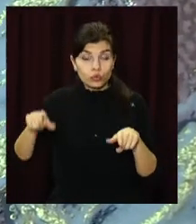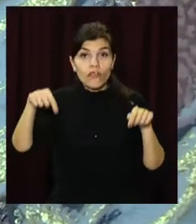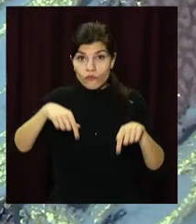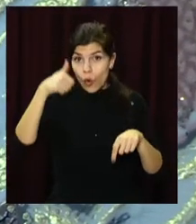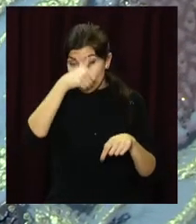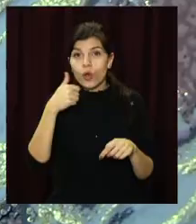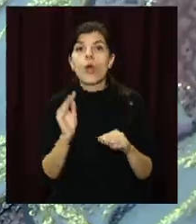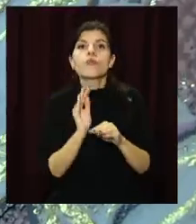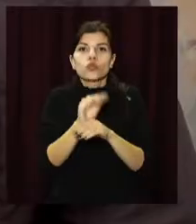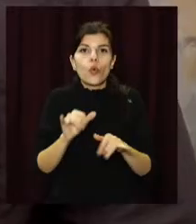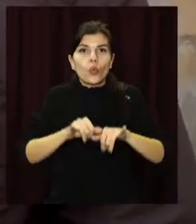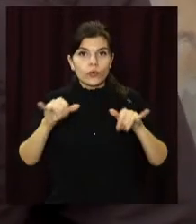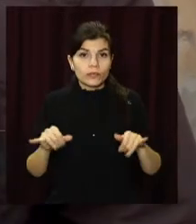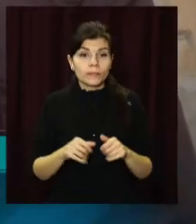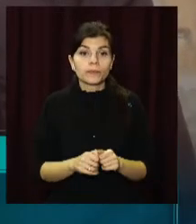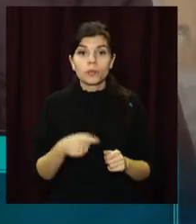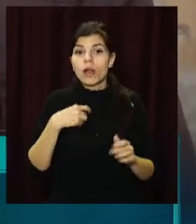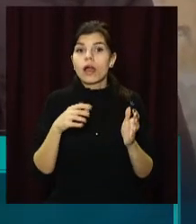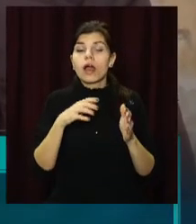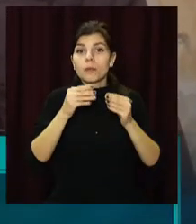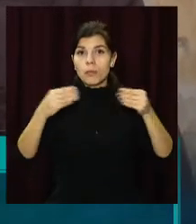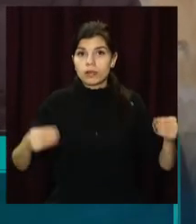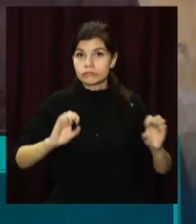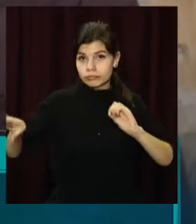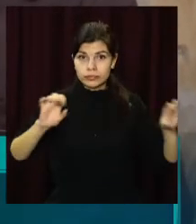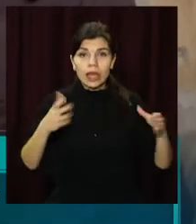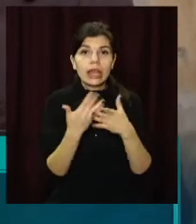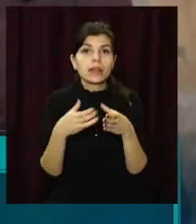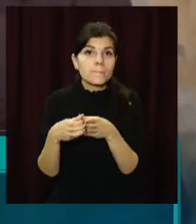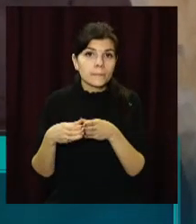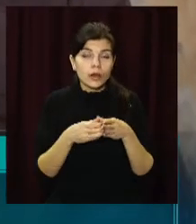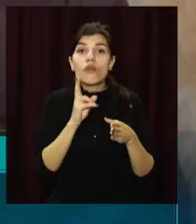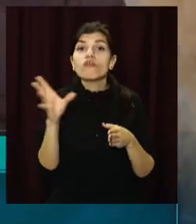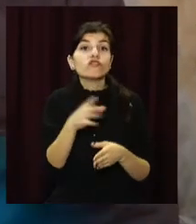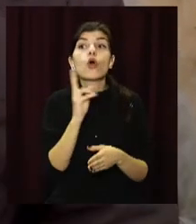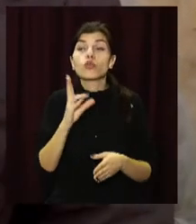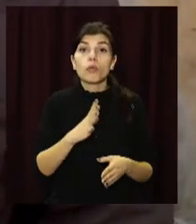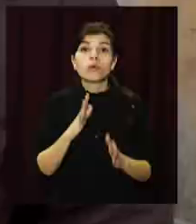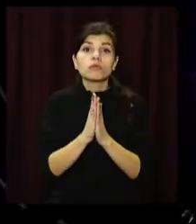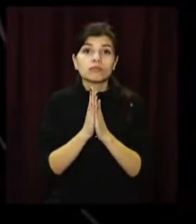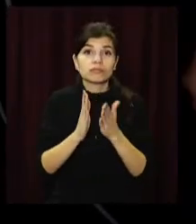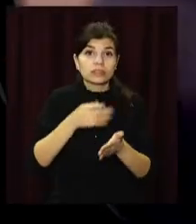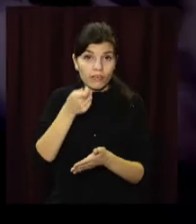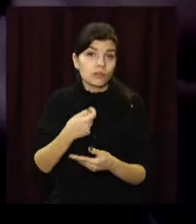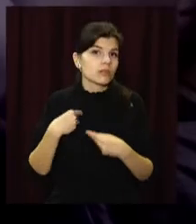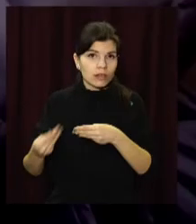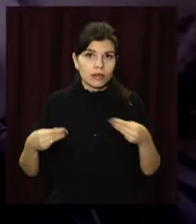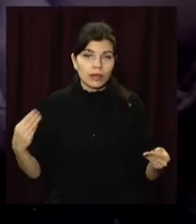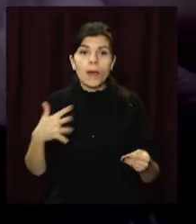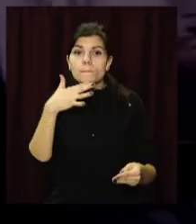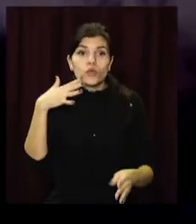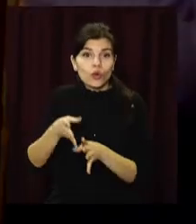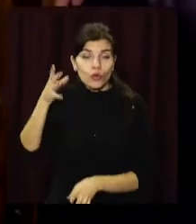надали додаткові обігрівачі. Розвозимо батареї, працює кілька бригад. Всі, хто писав заявку, отримали батареї. Мешканці